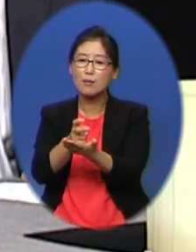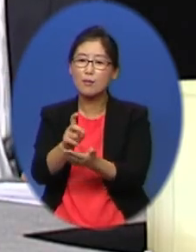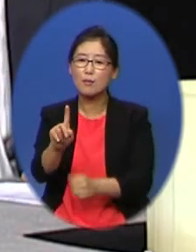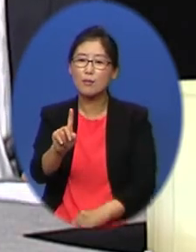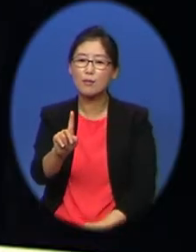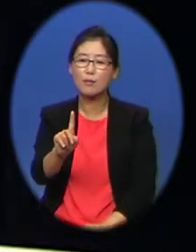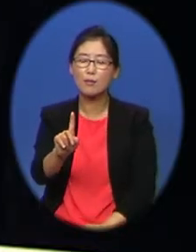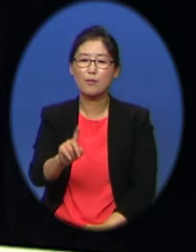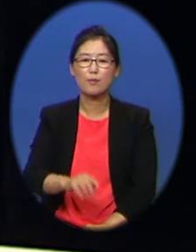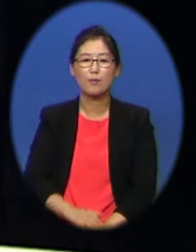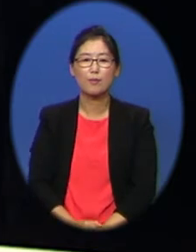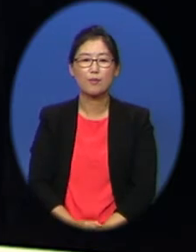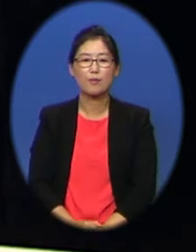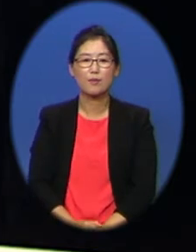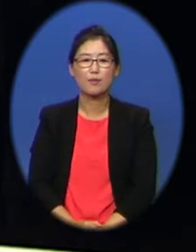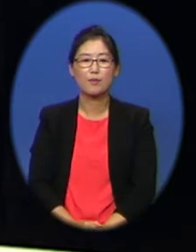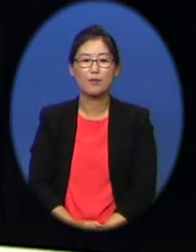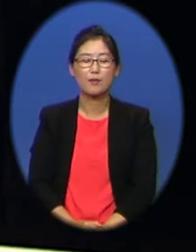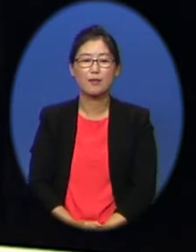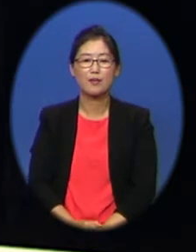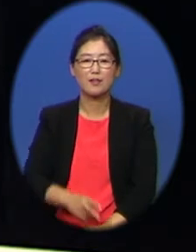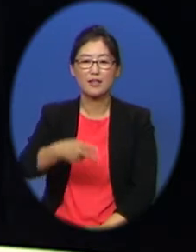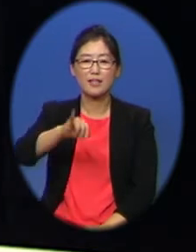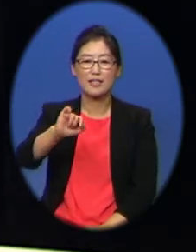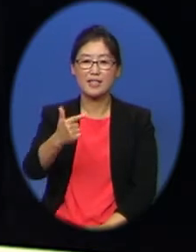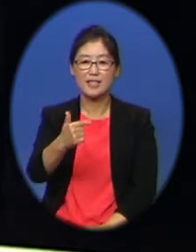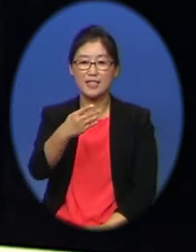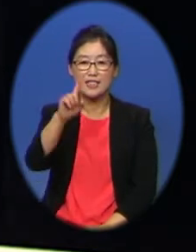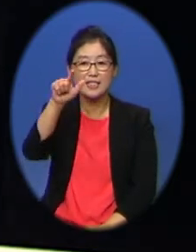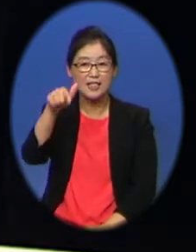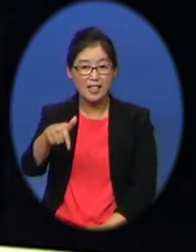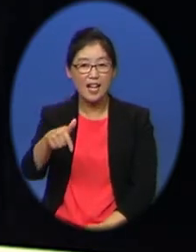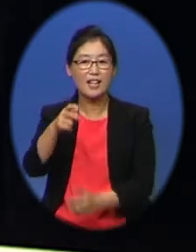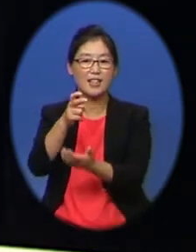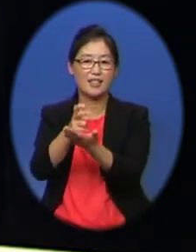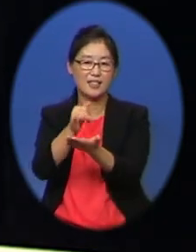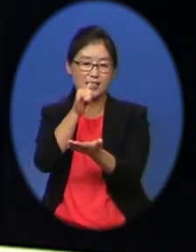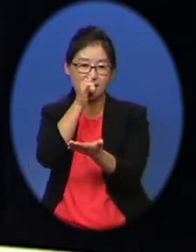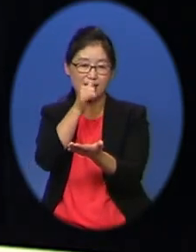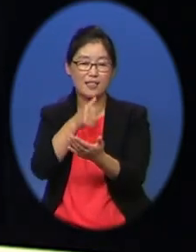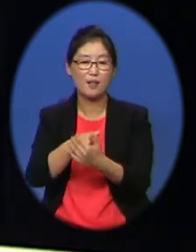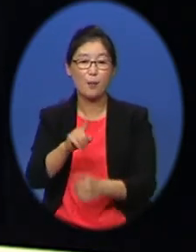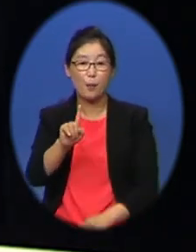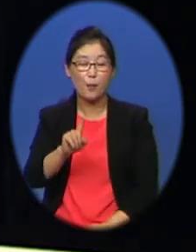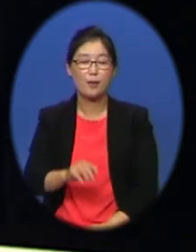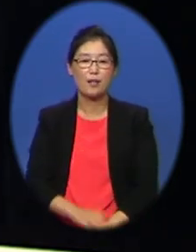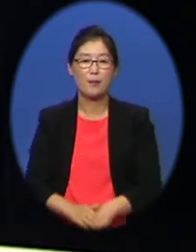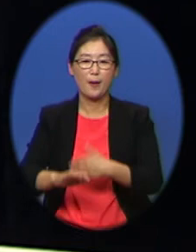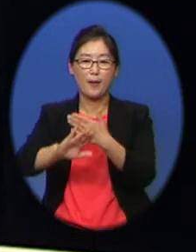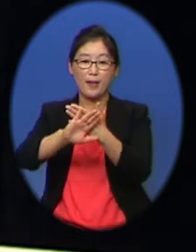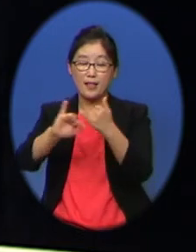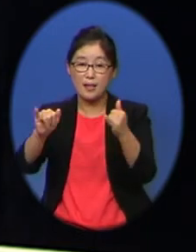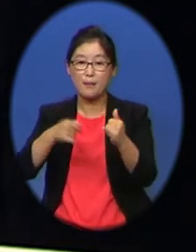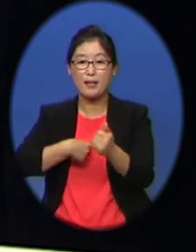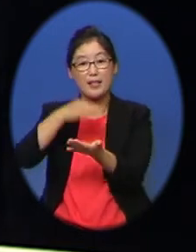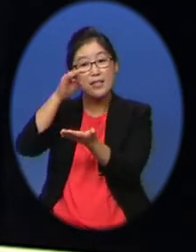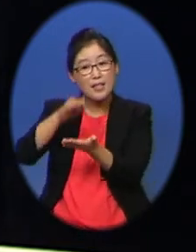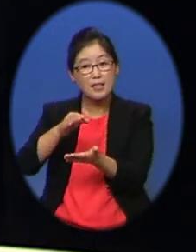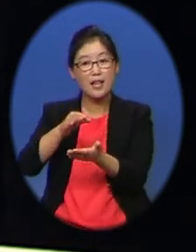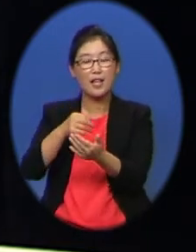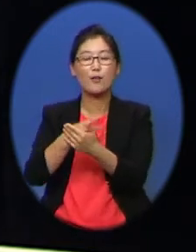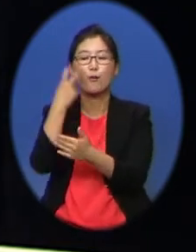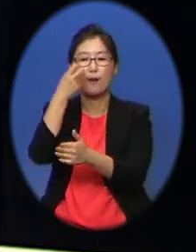주시죠. 네, 신탁에 대해서 말씀을 좀 드려보겠습니다. 타인에게 내 재산 관리를 맡기는